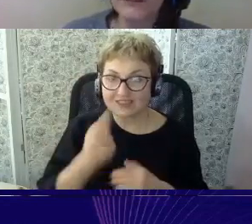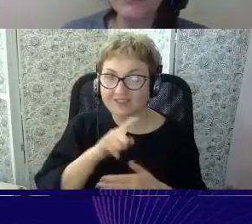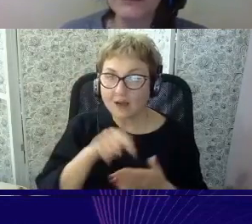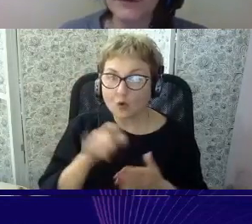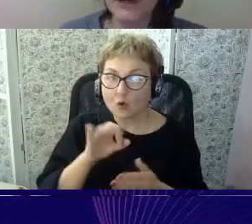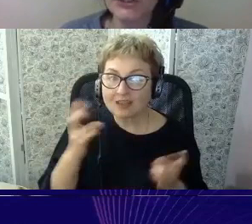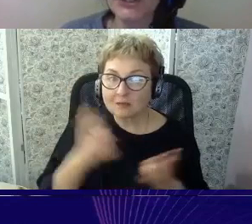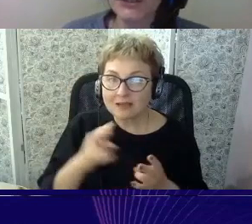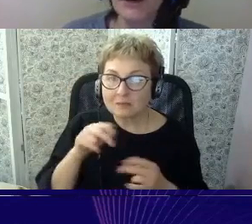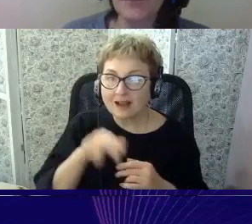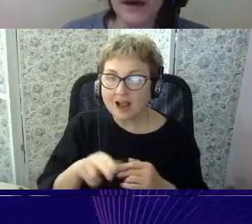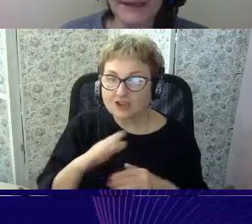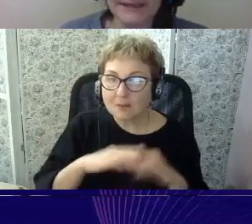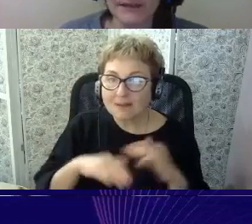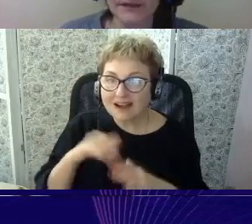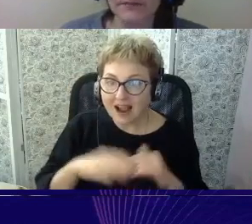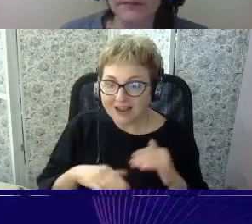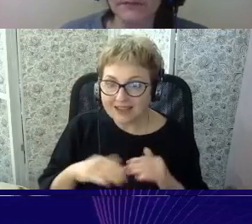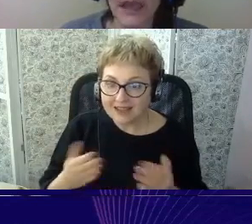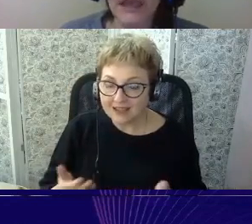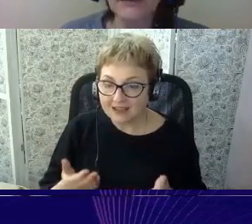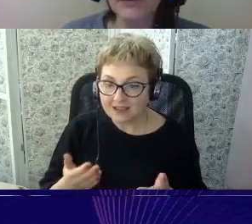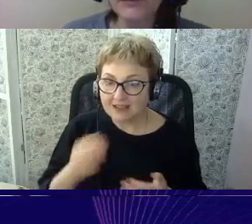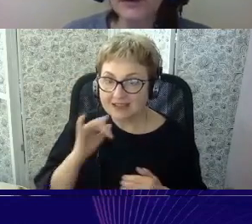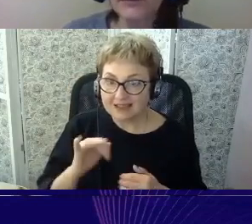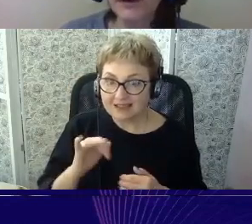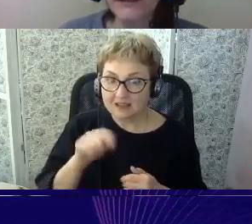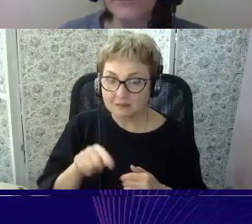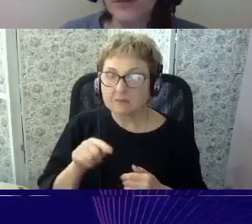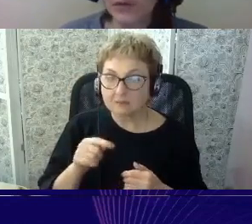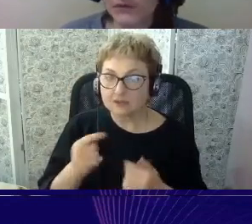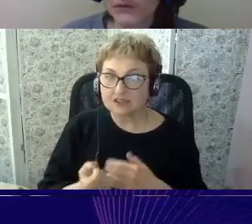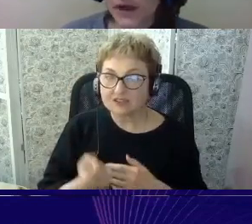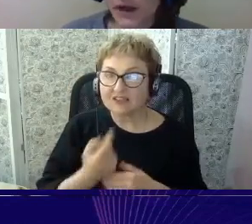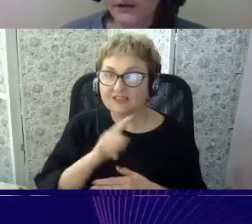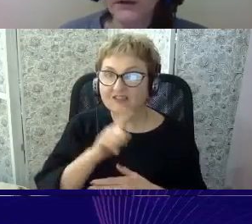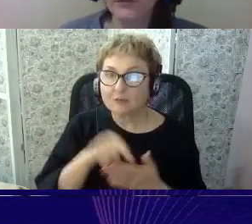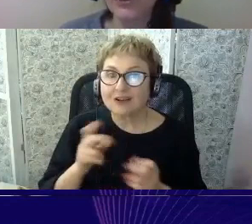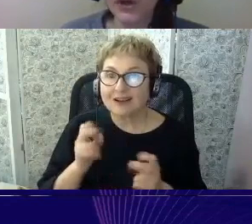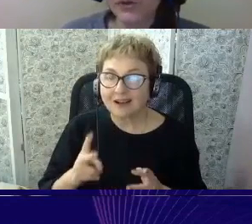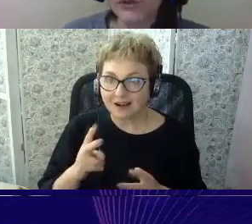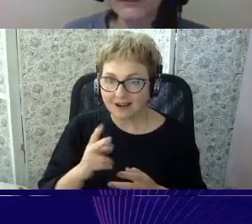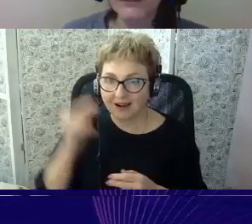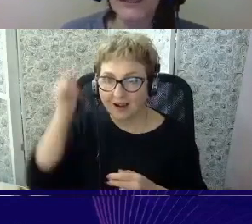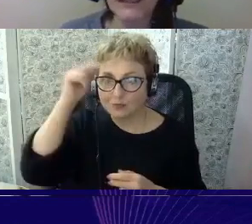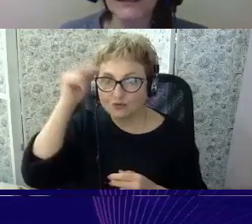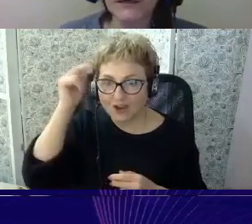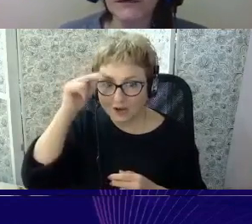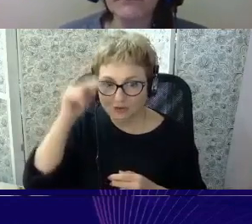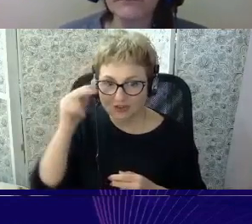о необходимости прохождения практики. И вот теперь, внимание, вопрос, как